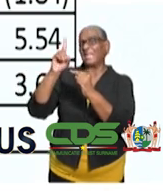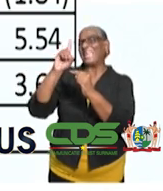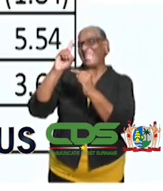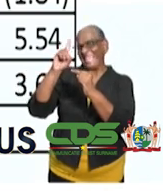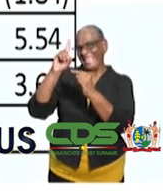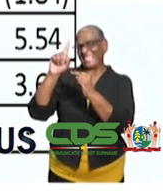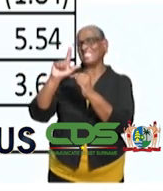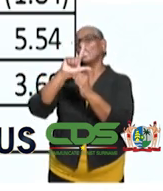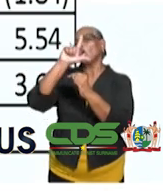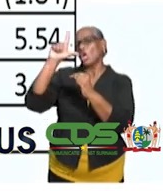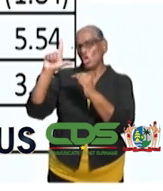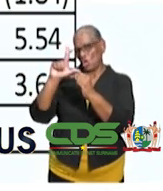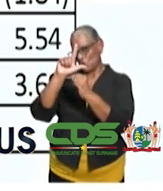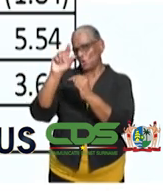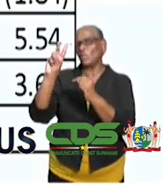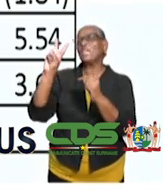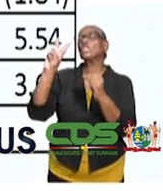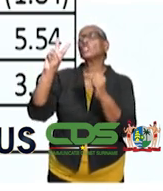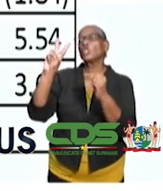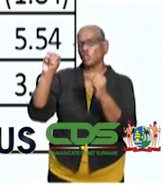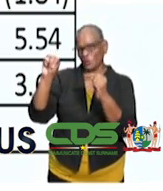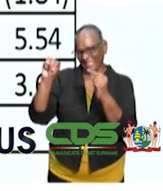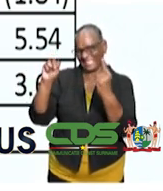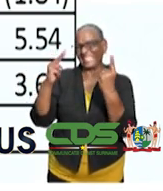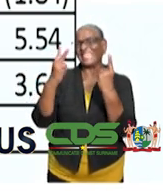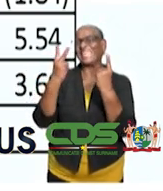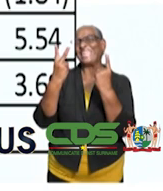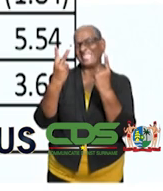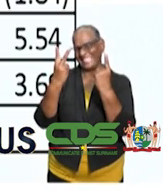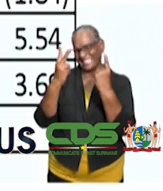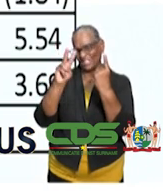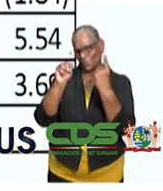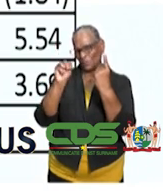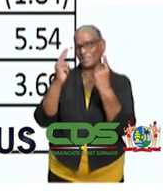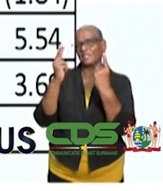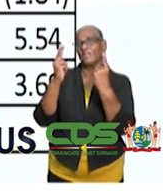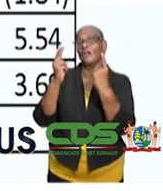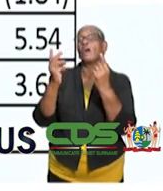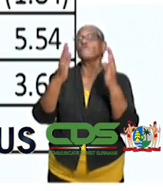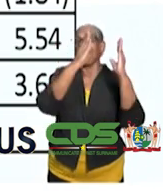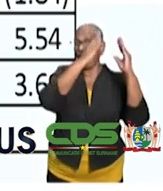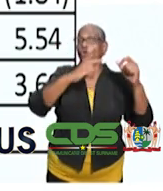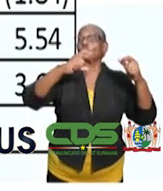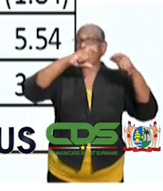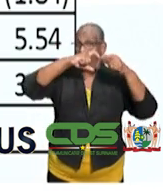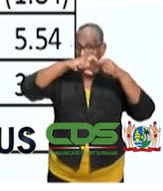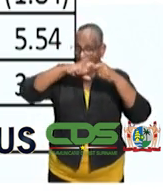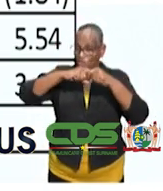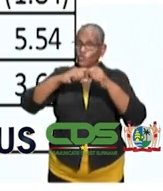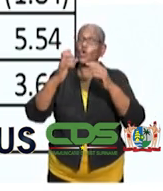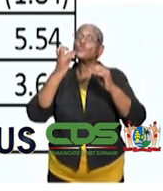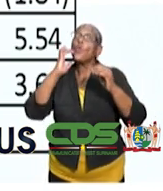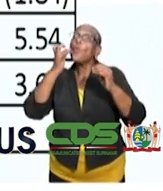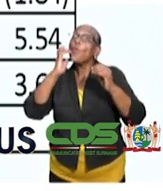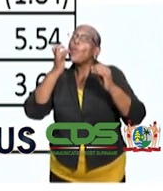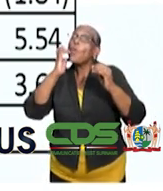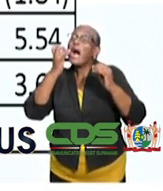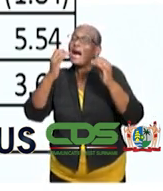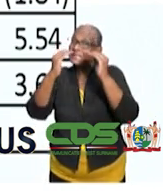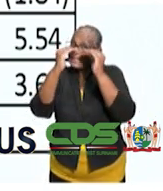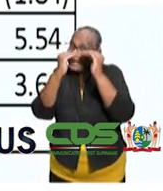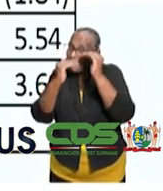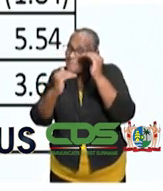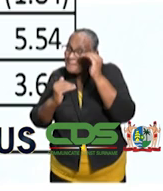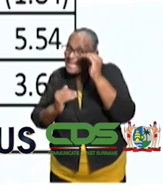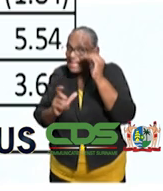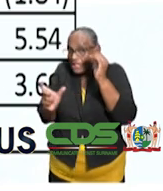1 juli 2021. Voor de huisaansluitingen die minder dan 16